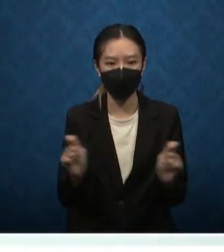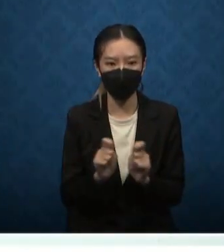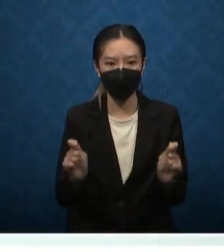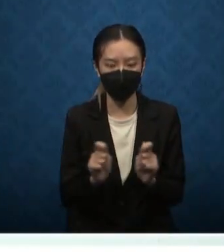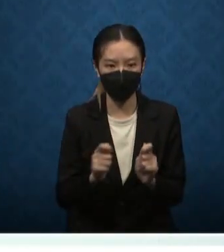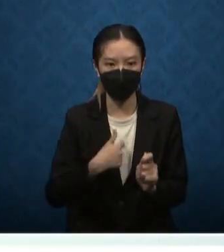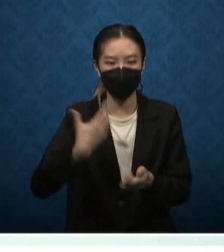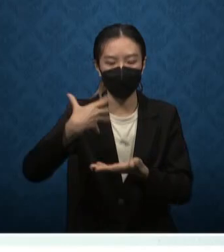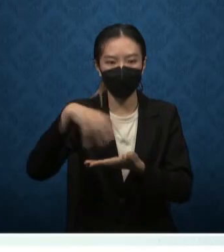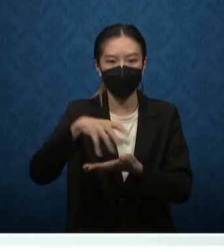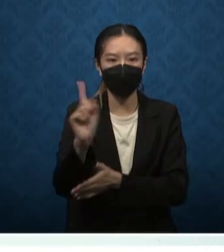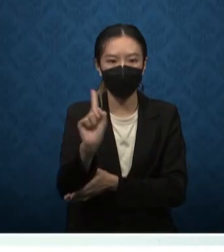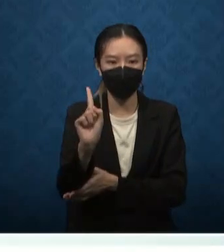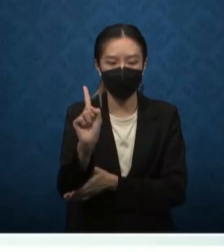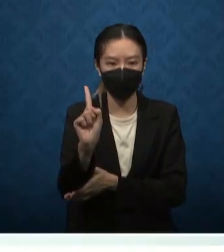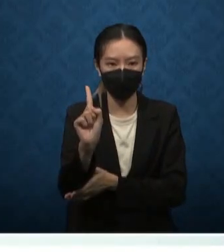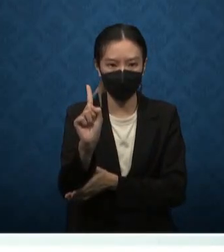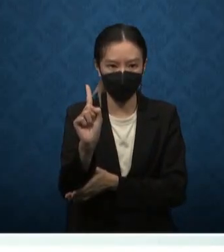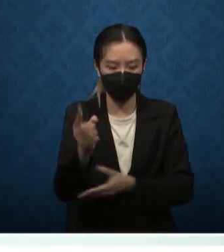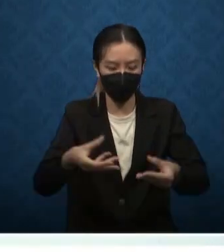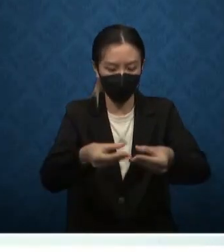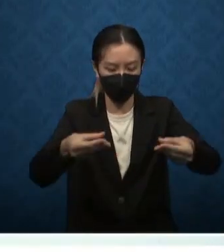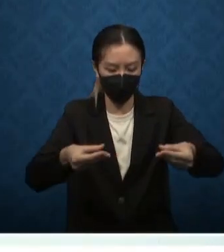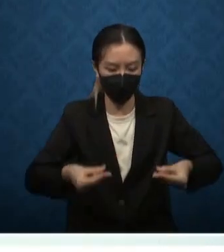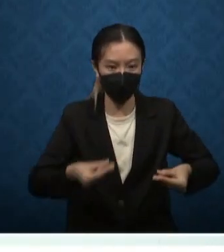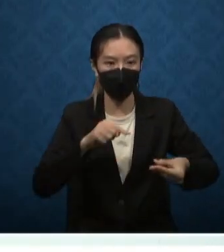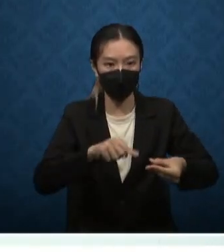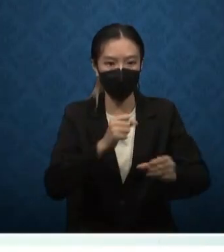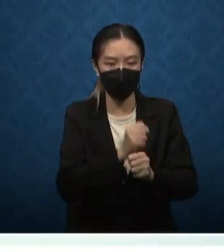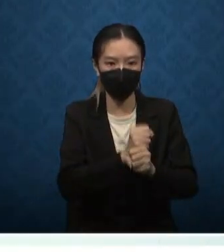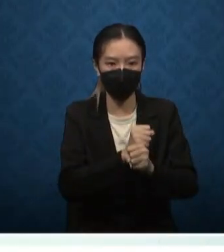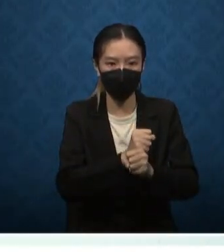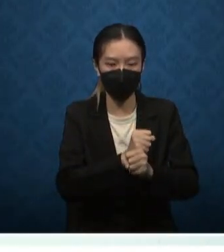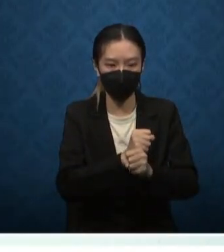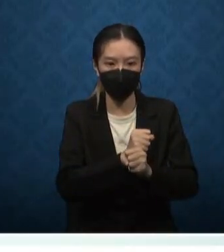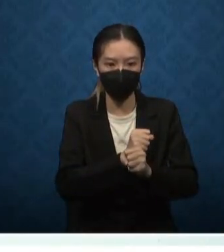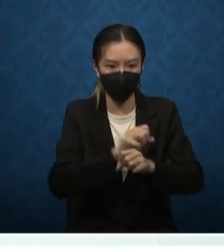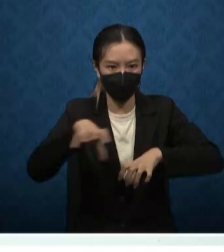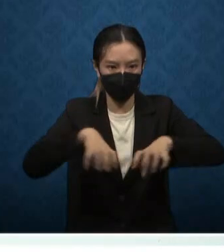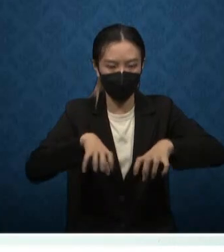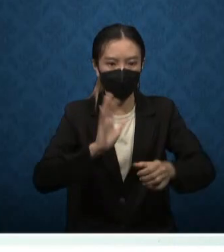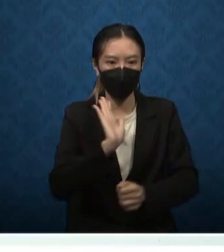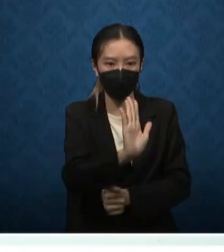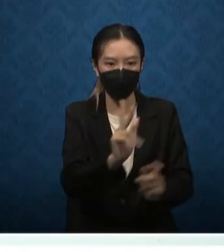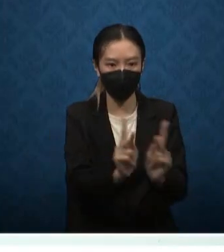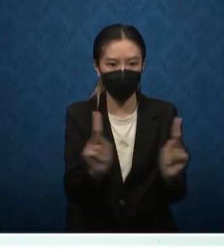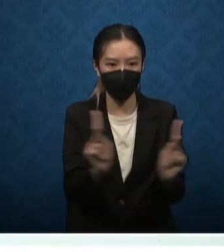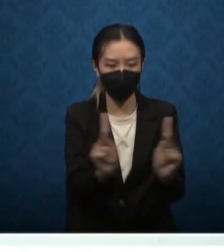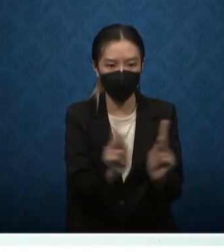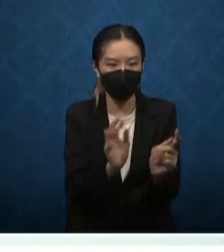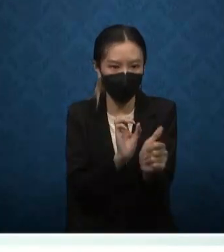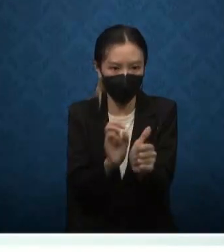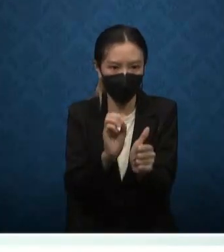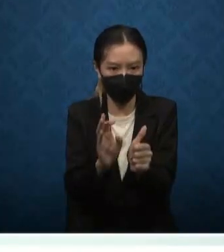อนุญาตนำเสนอในส่วนของผลการศึกษาซึ่งเป็นการดำเนินงานของคณะกรรมาธิการในส่วนของข้อเสนอเชิง